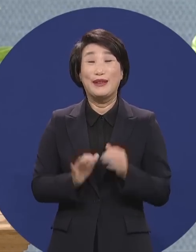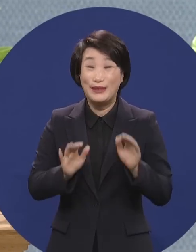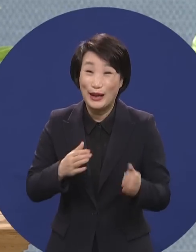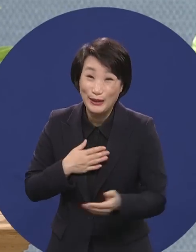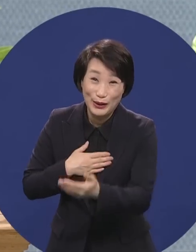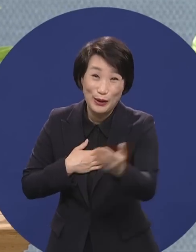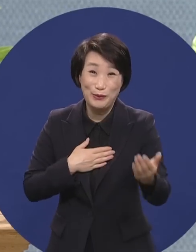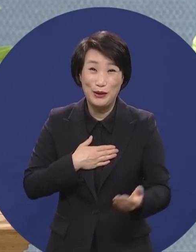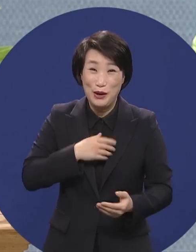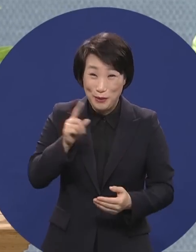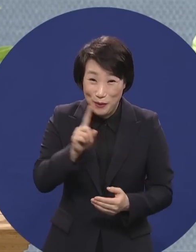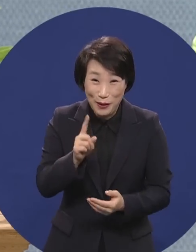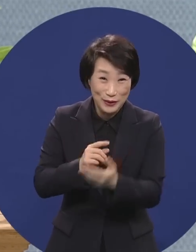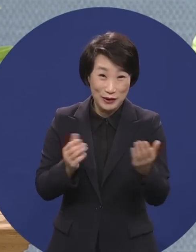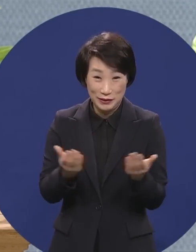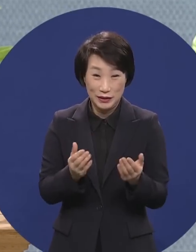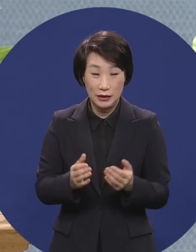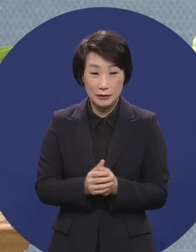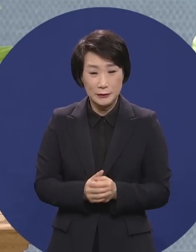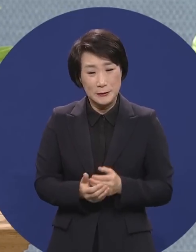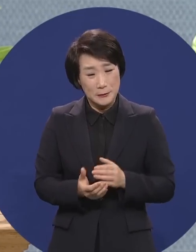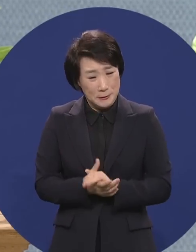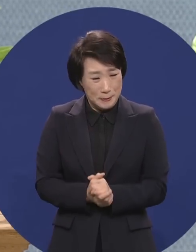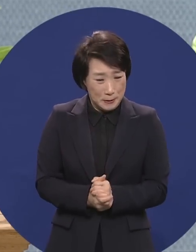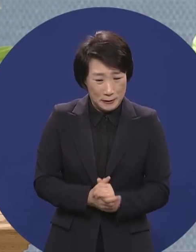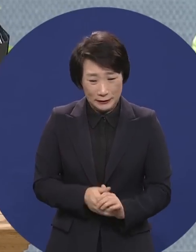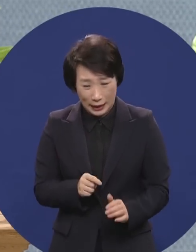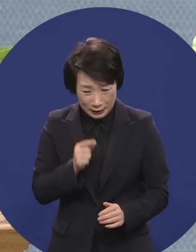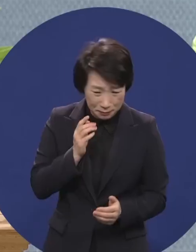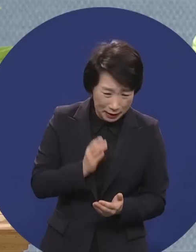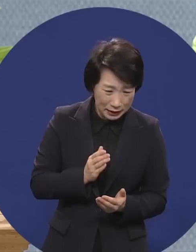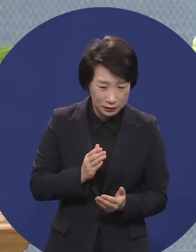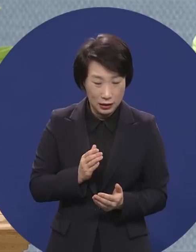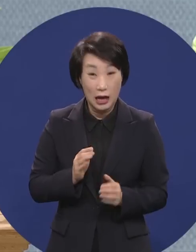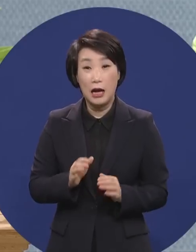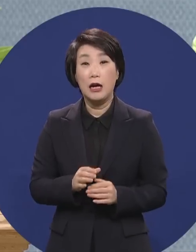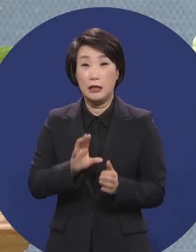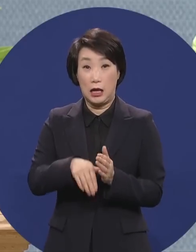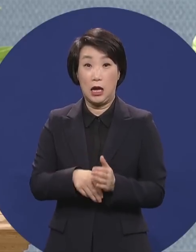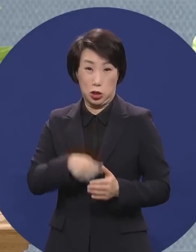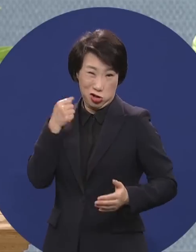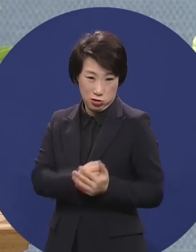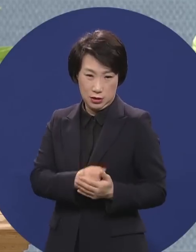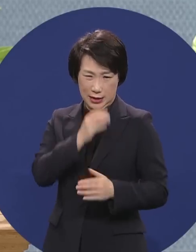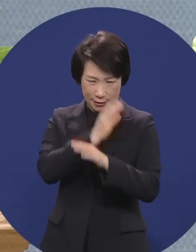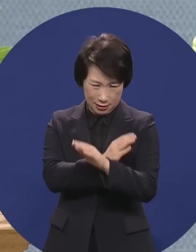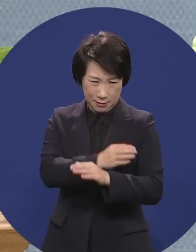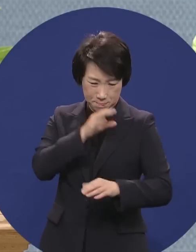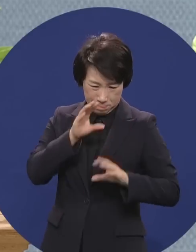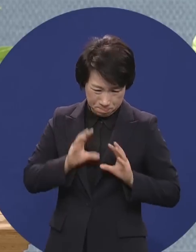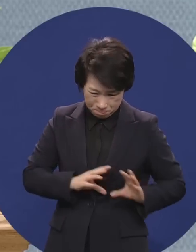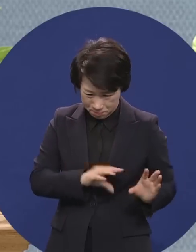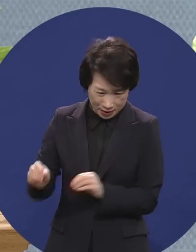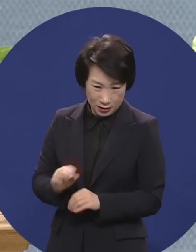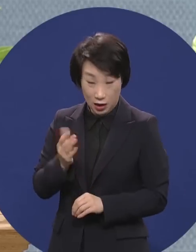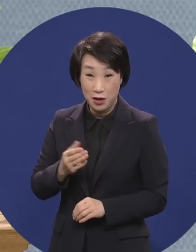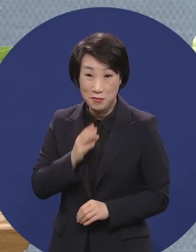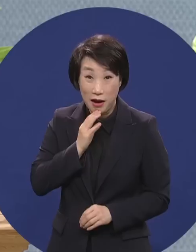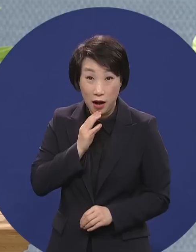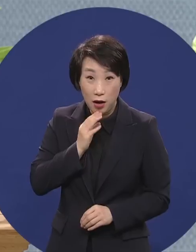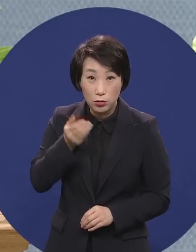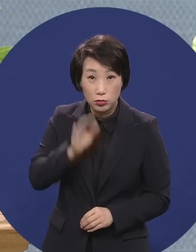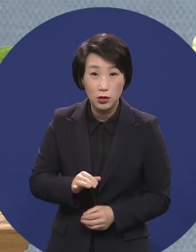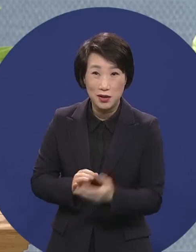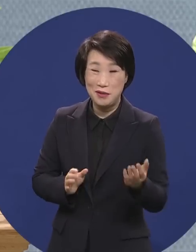여러분들이 무엇이든지 이러면 안 되지 할 때 안 돼 해야 되는데 설마 이렇다고 해서 무슨